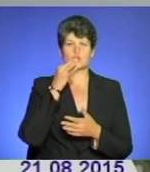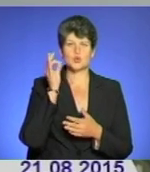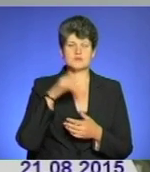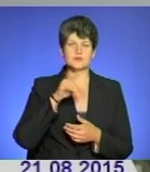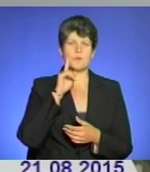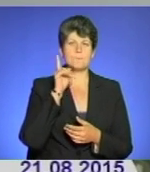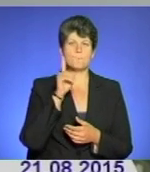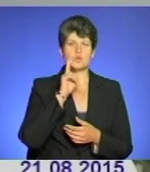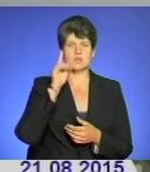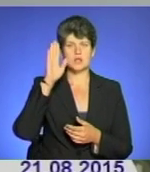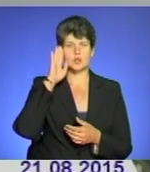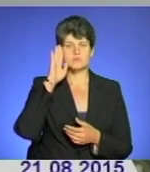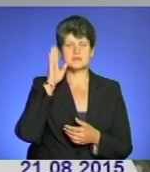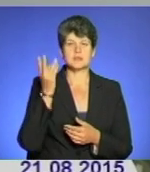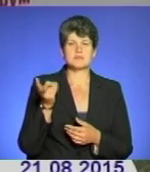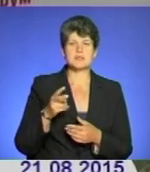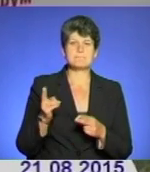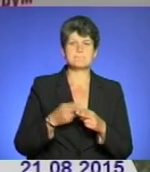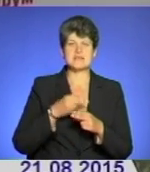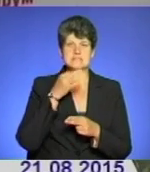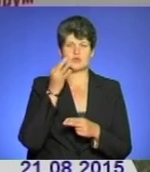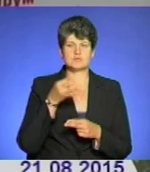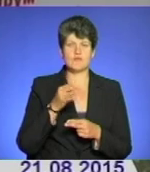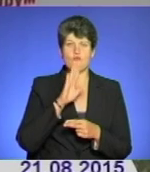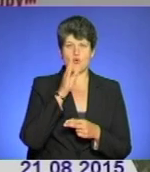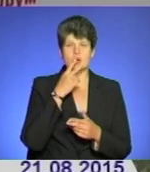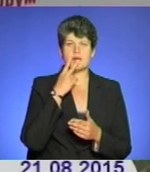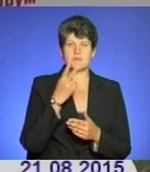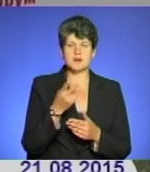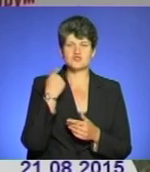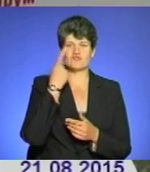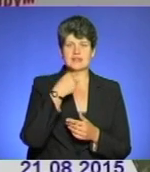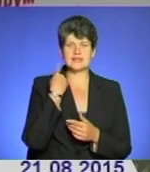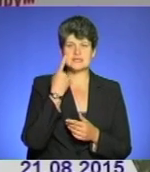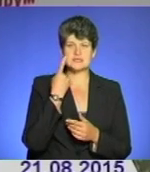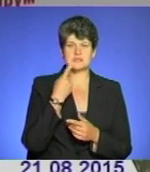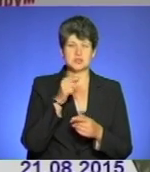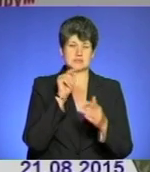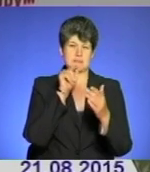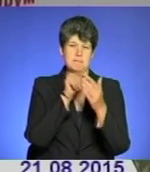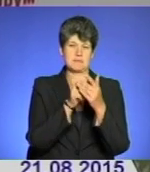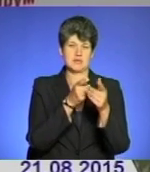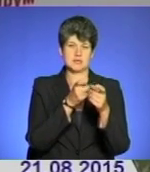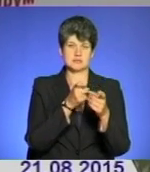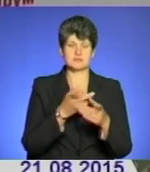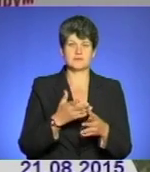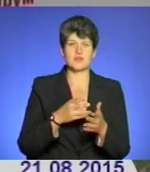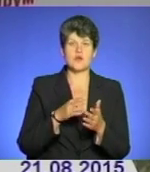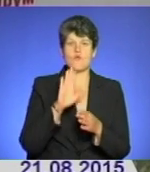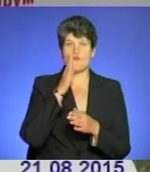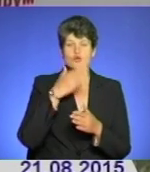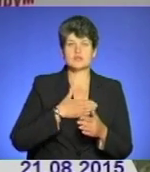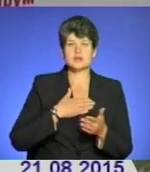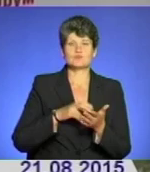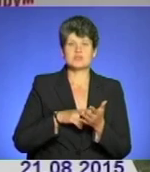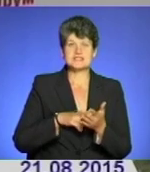молодих хлопців, які прийшли без досвіду. Ворога я бачив в лице через приціл. Ворог нас боїться,